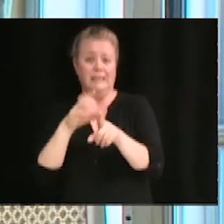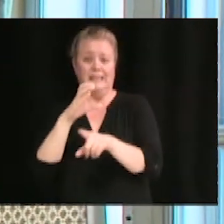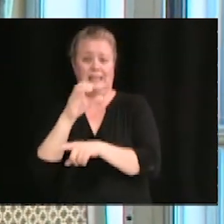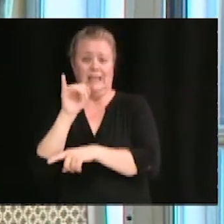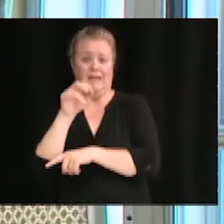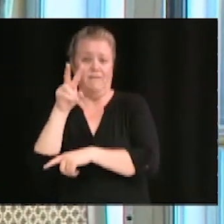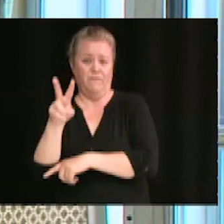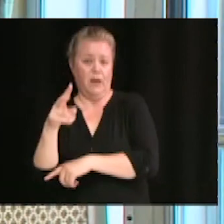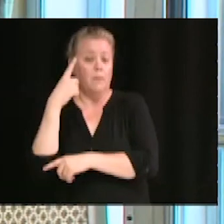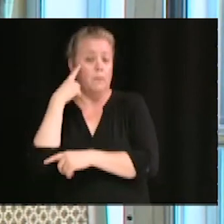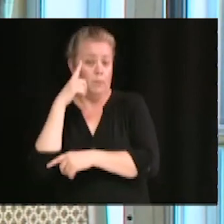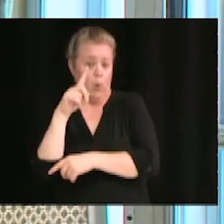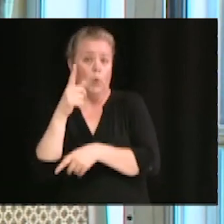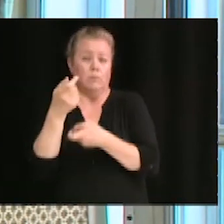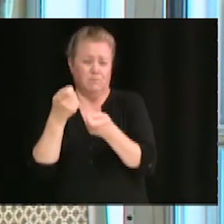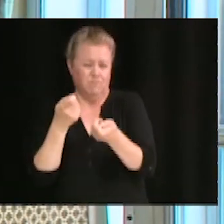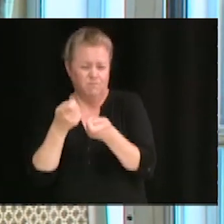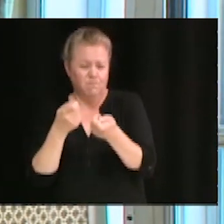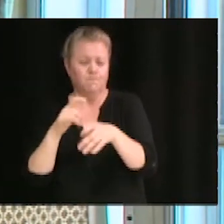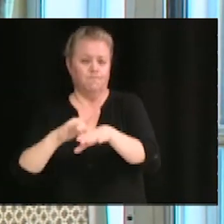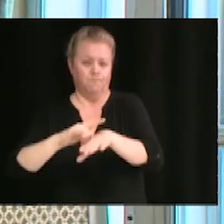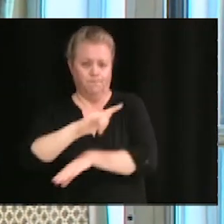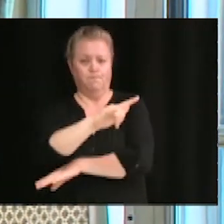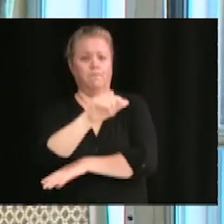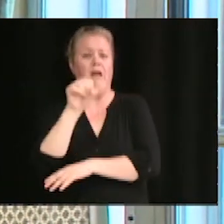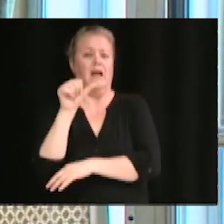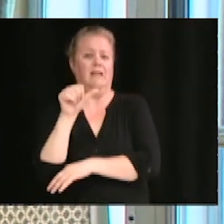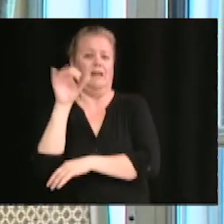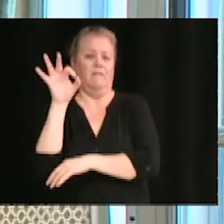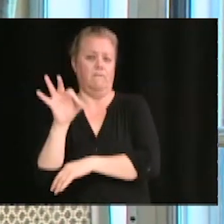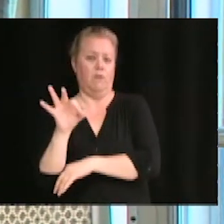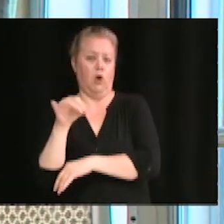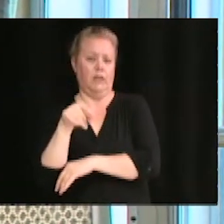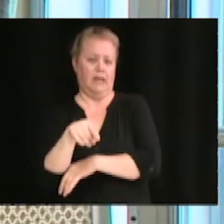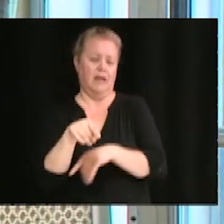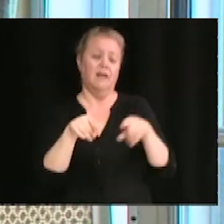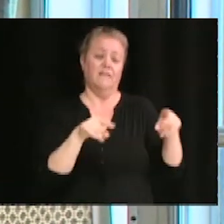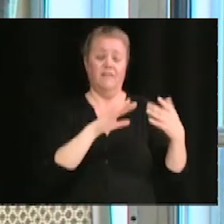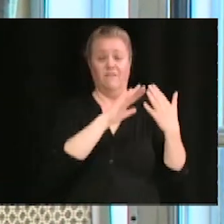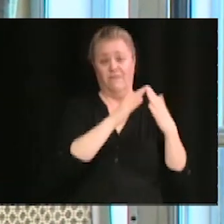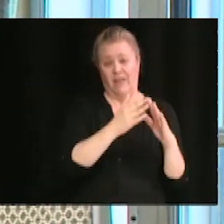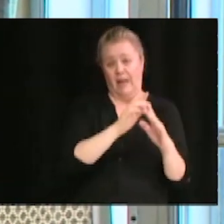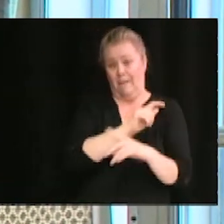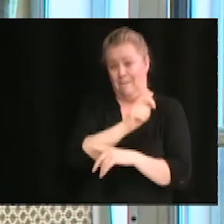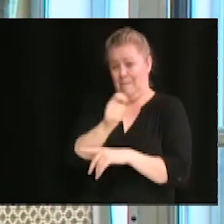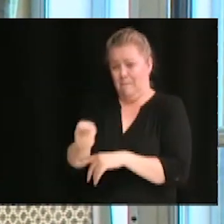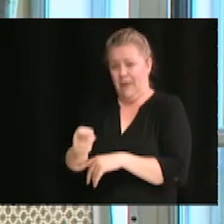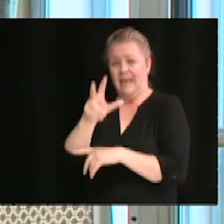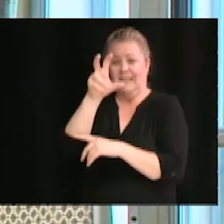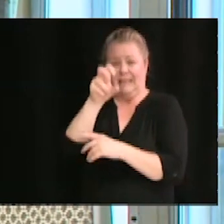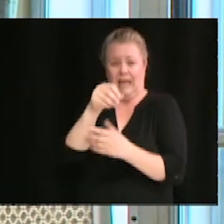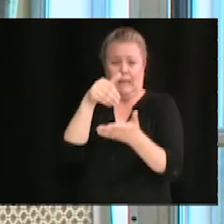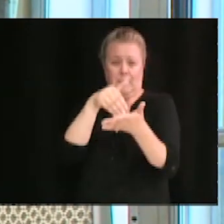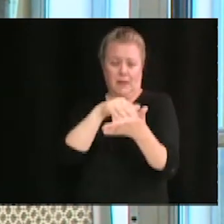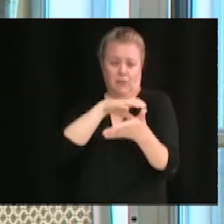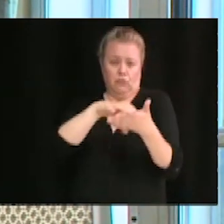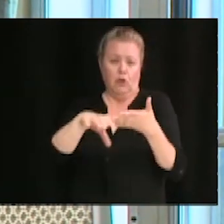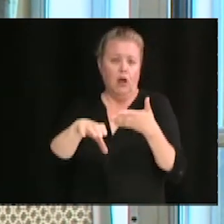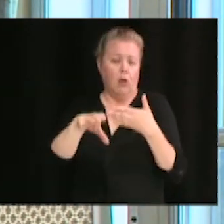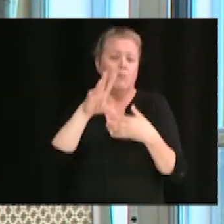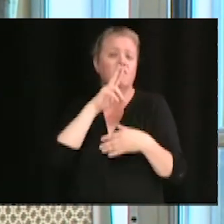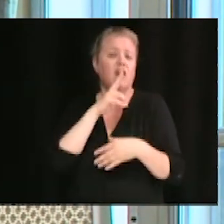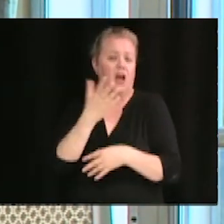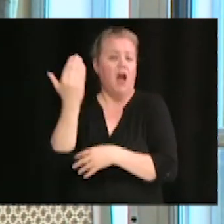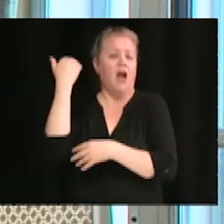régional André-Fortin, il s'agit que la ville de Victoriaville verse pour 2019 le montant de 30 000 $ payables selon les modalités